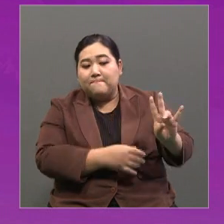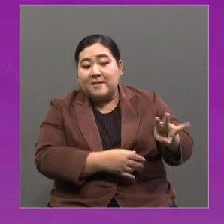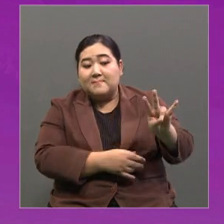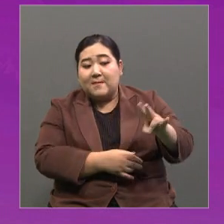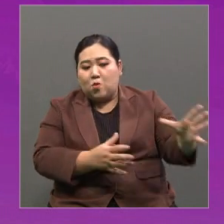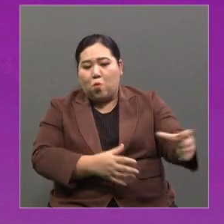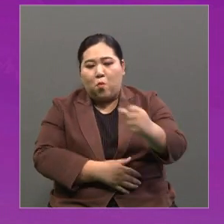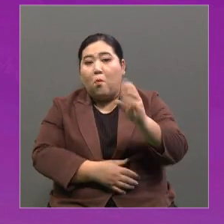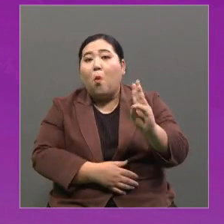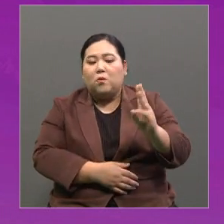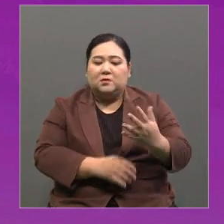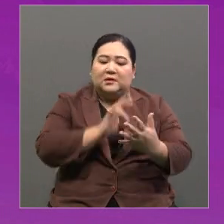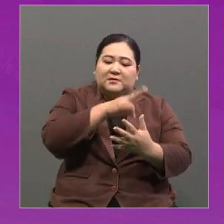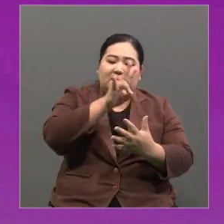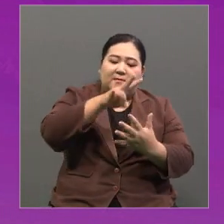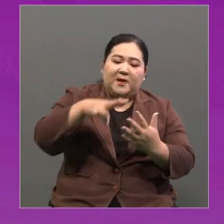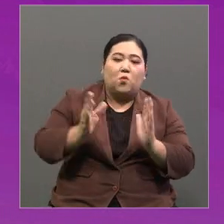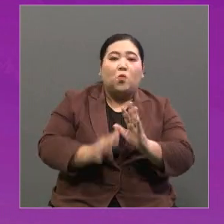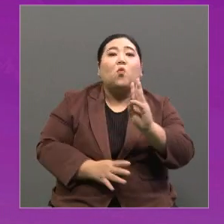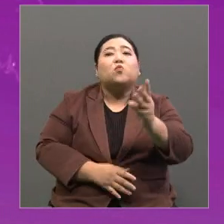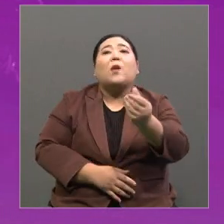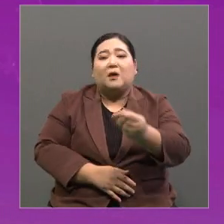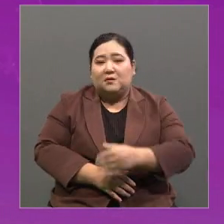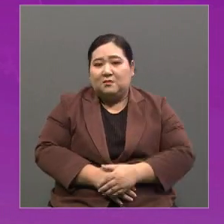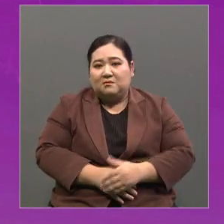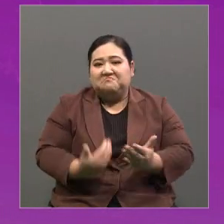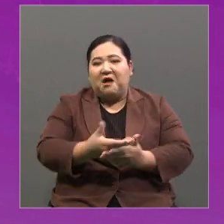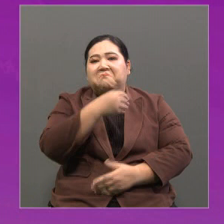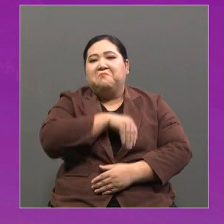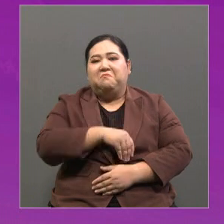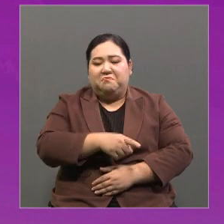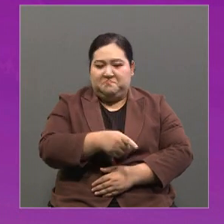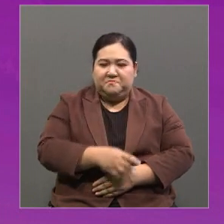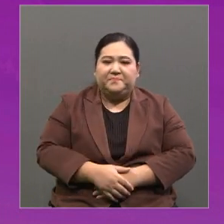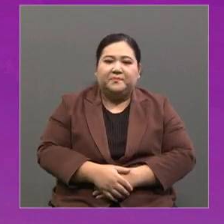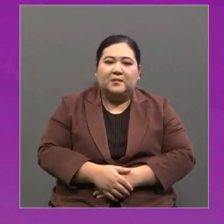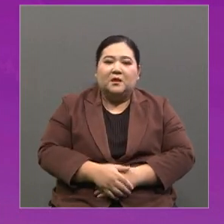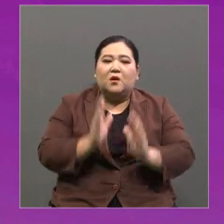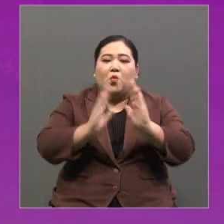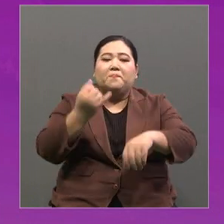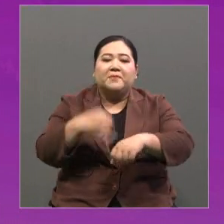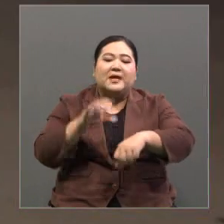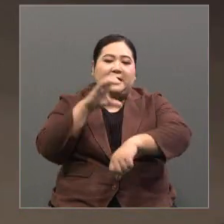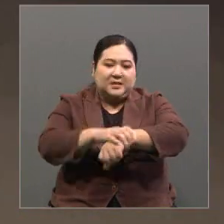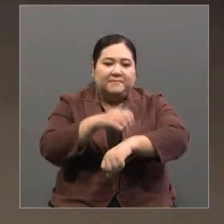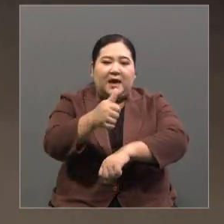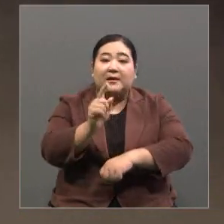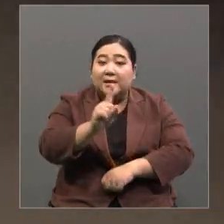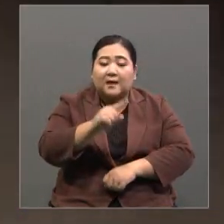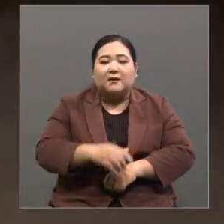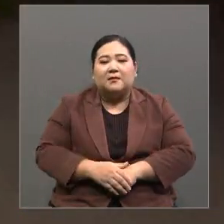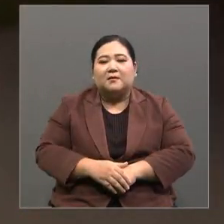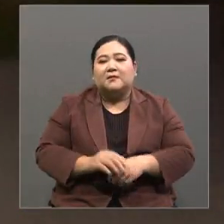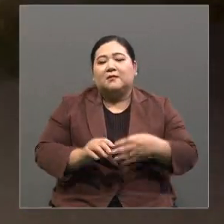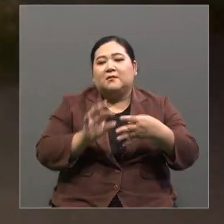แล้วมีกี่คนนะตำรวจต้อง6นายที่อยู่ในเรือนจำนะคะทางตำรวจเนี่ยเขาไปจับกลุ่มผู้ต้องหารายนี้ได้นะคะที่บริเวณหน้าอพ